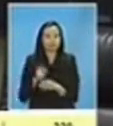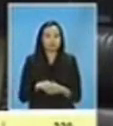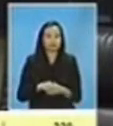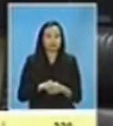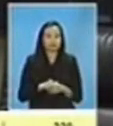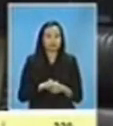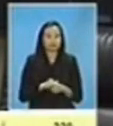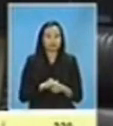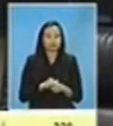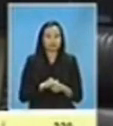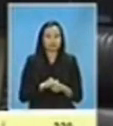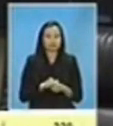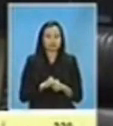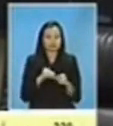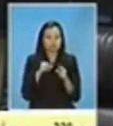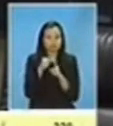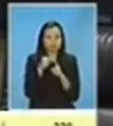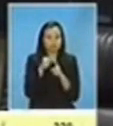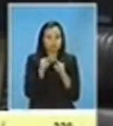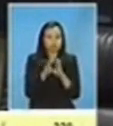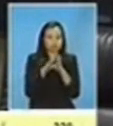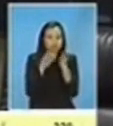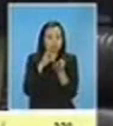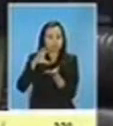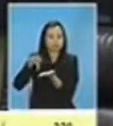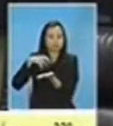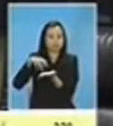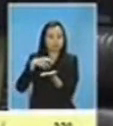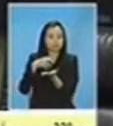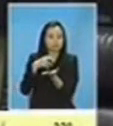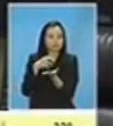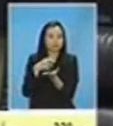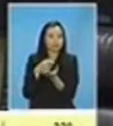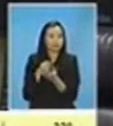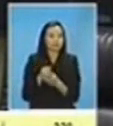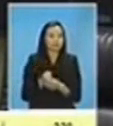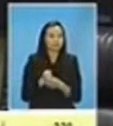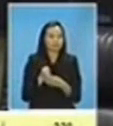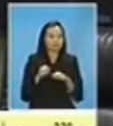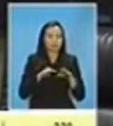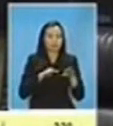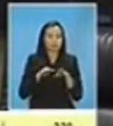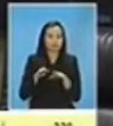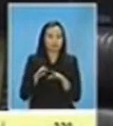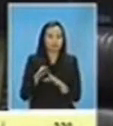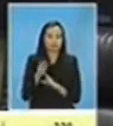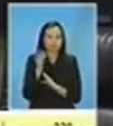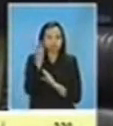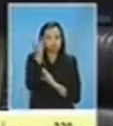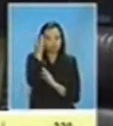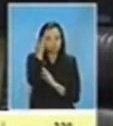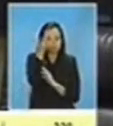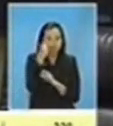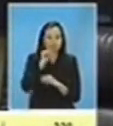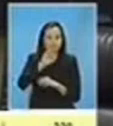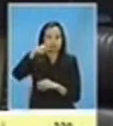กรรมการปปช.ใช้อำนาจตนเองเป็นผู้กล่าวหาดิฉันในคดีอาญาโดยไม่มีผู้ใดกล่าวหานะปปช.กล่าวหาเ